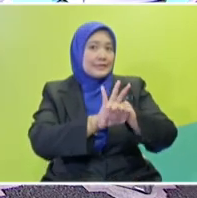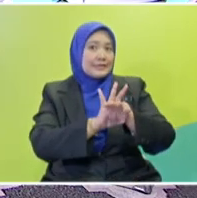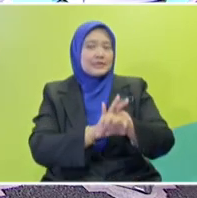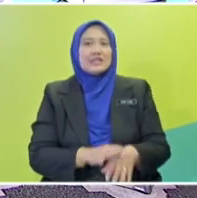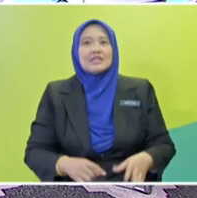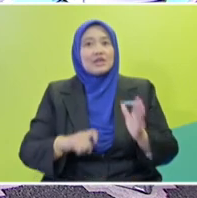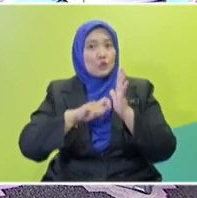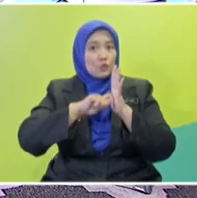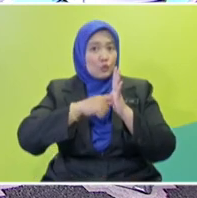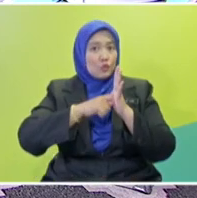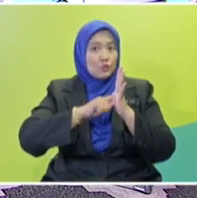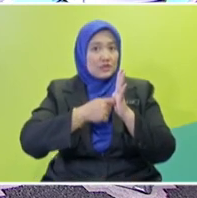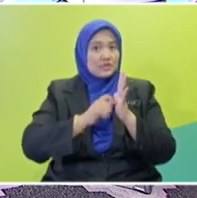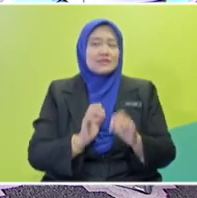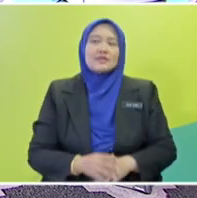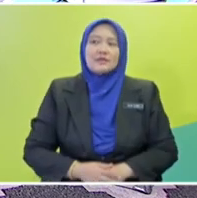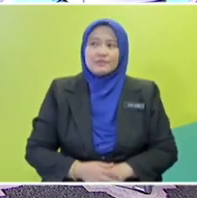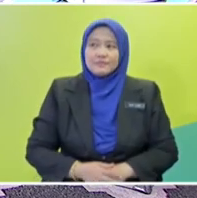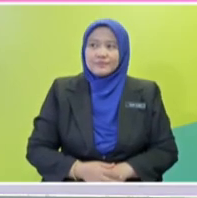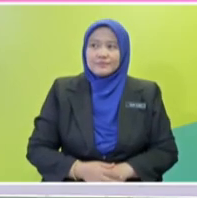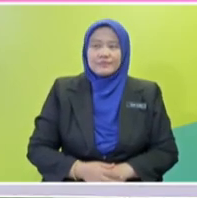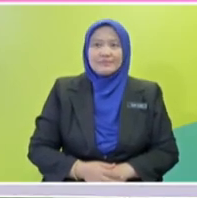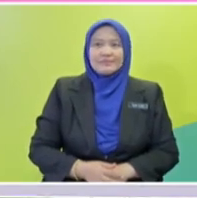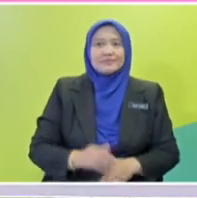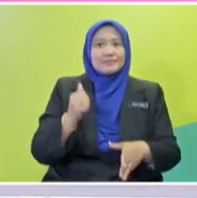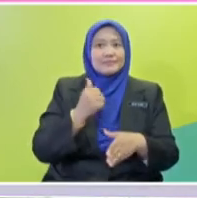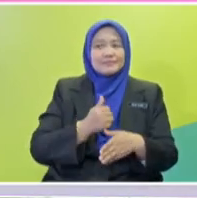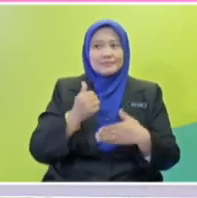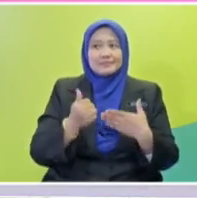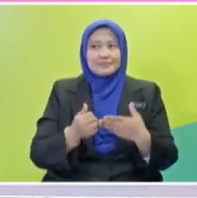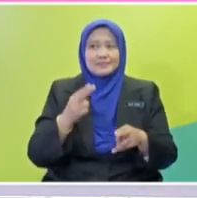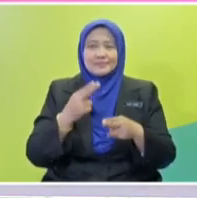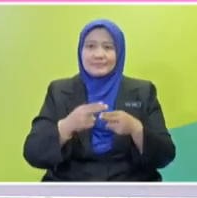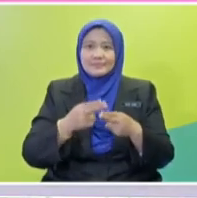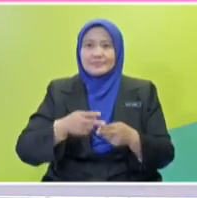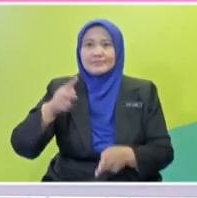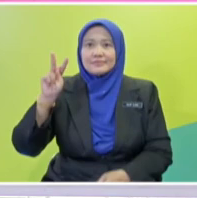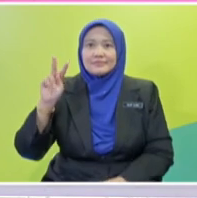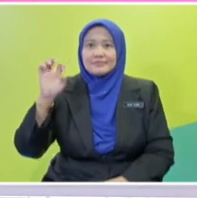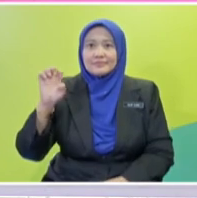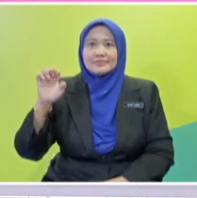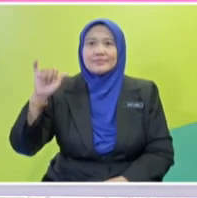jadi kita akan buat gelang kunci ataupun Kicin menggunakan pensil